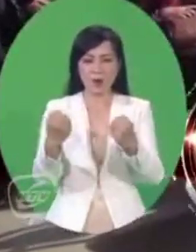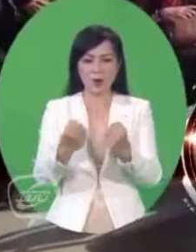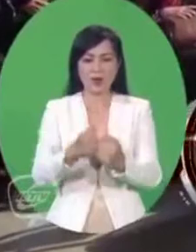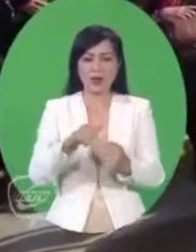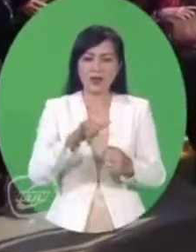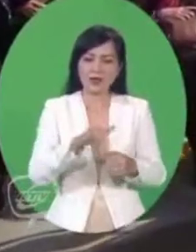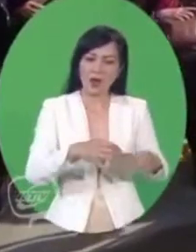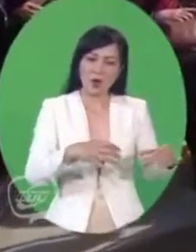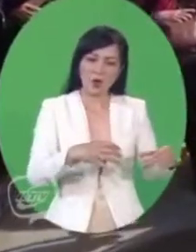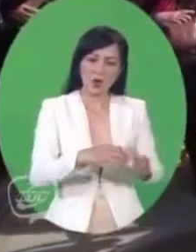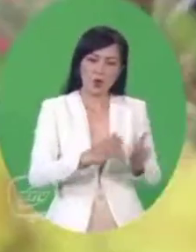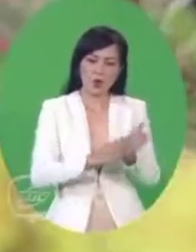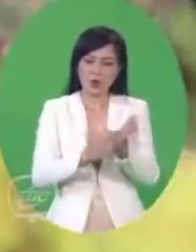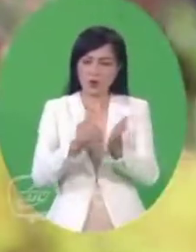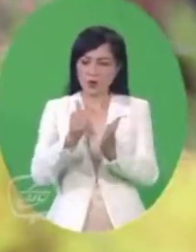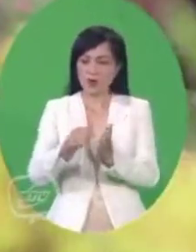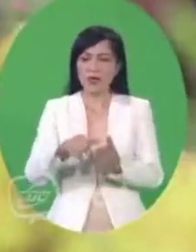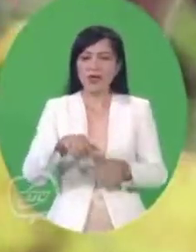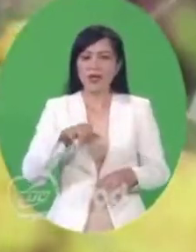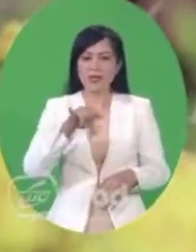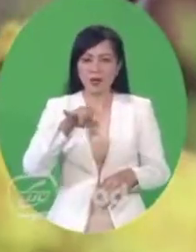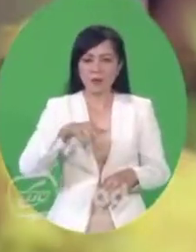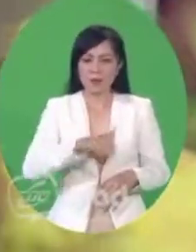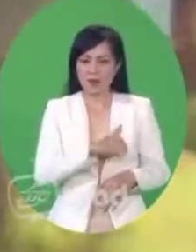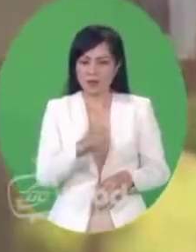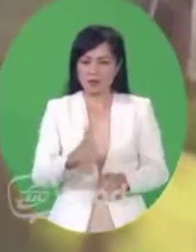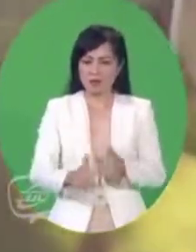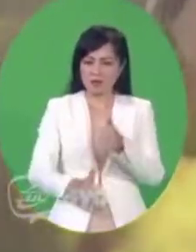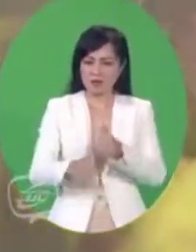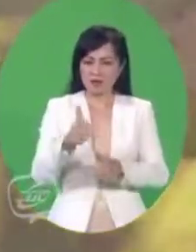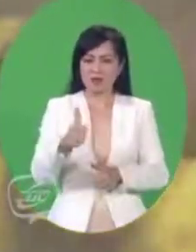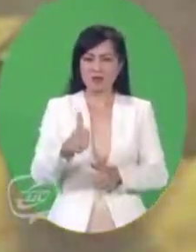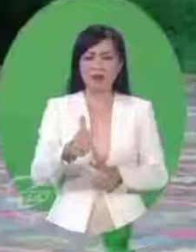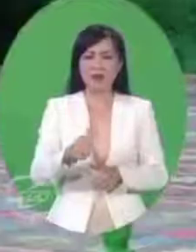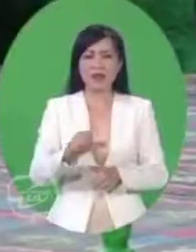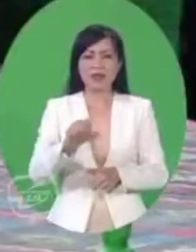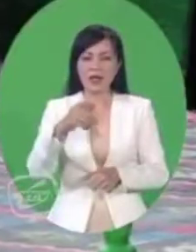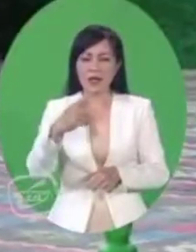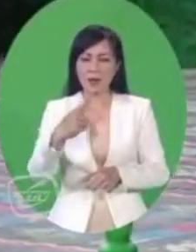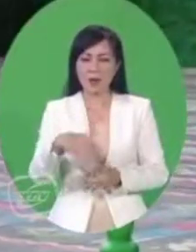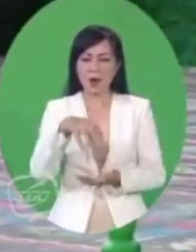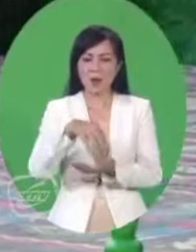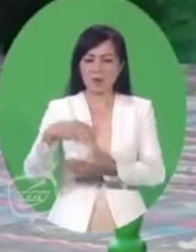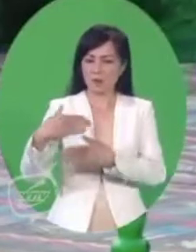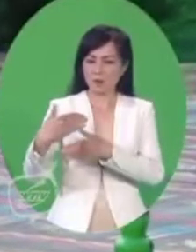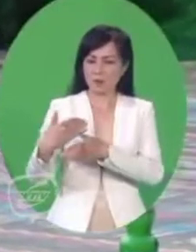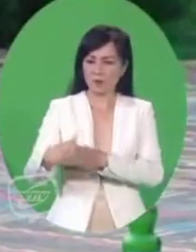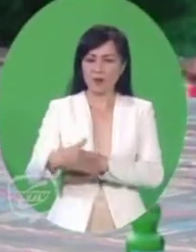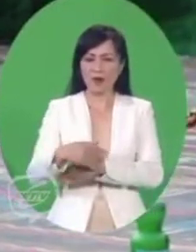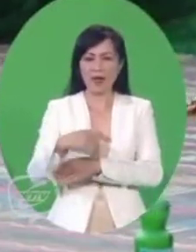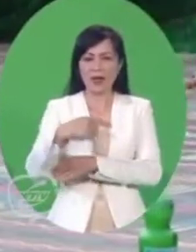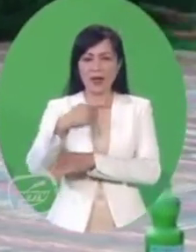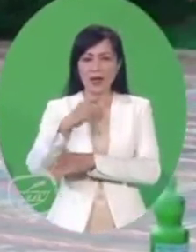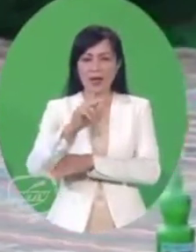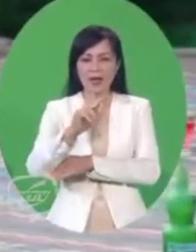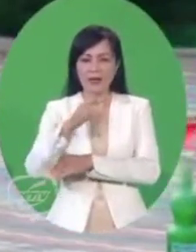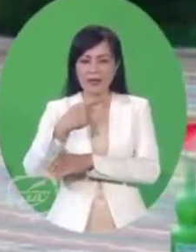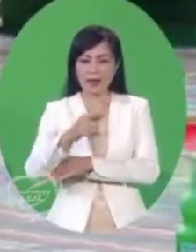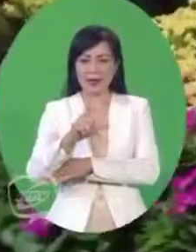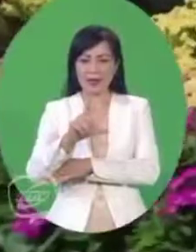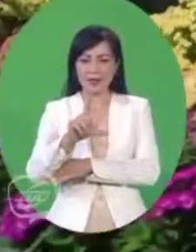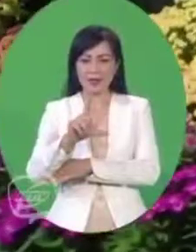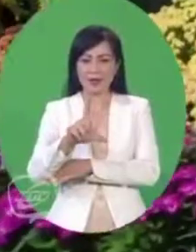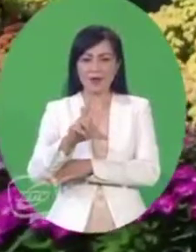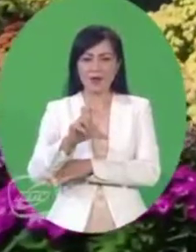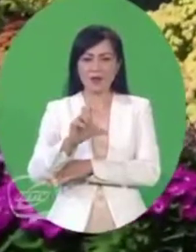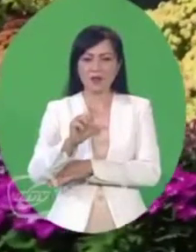khèn xuất sắc và 60 nghệ nhân tài ba nhất từ các xã của Sapa và khu vực lân cận như Hà Giang, Lai Châu, Điện Biên,